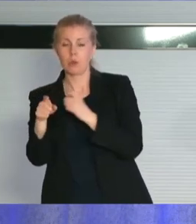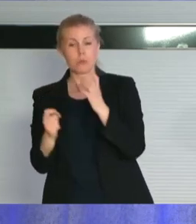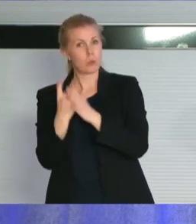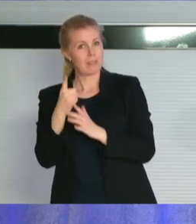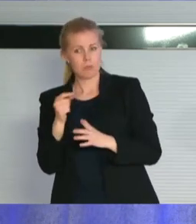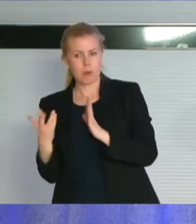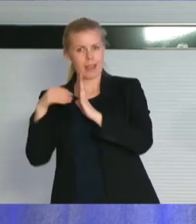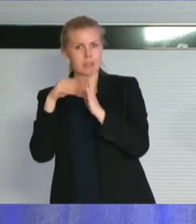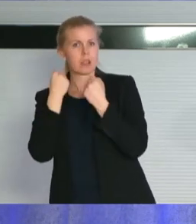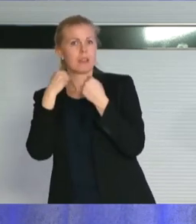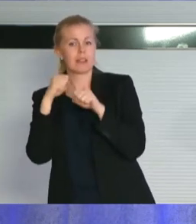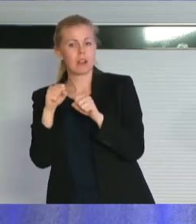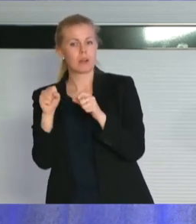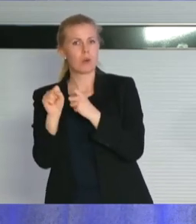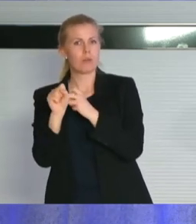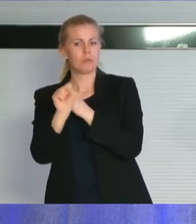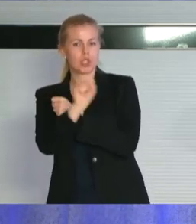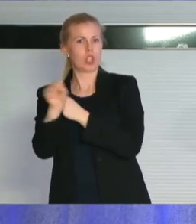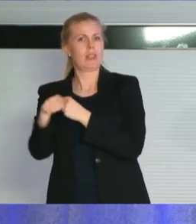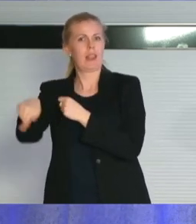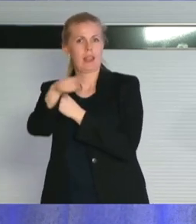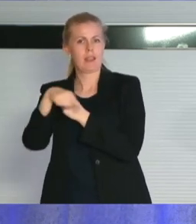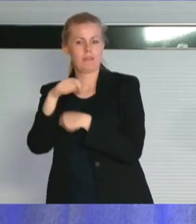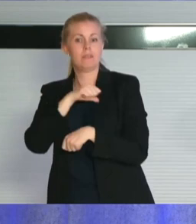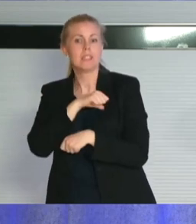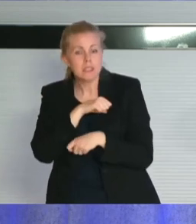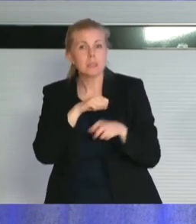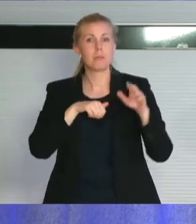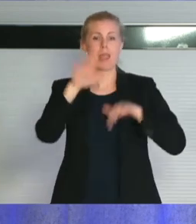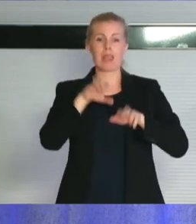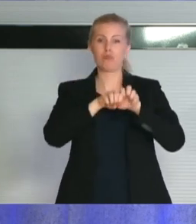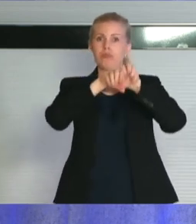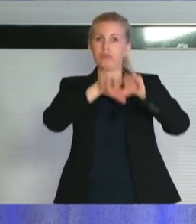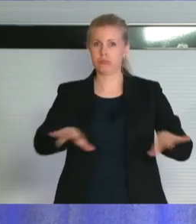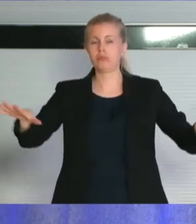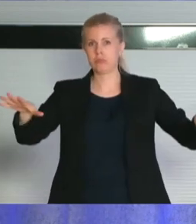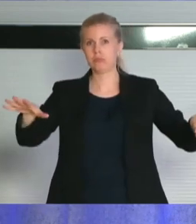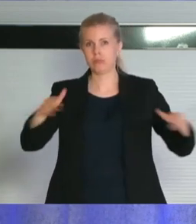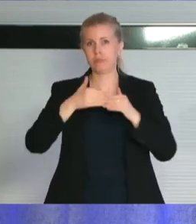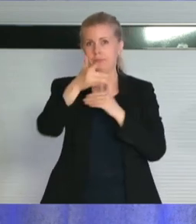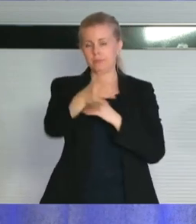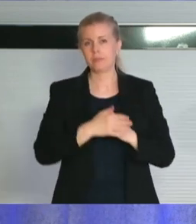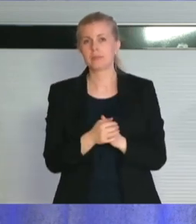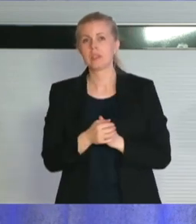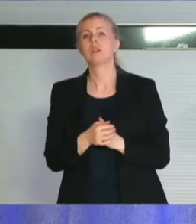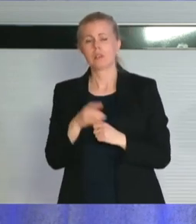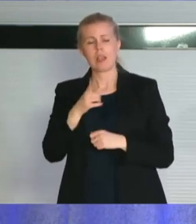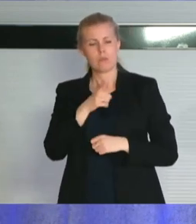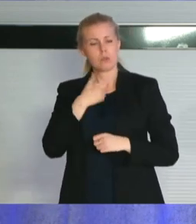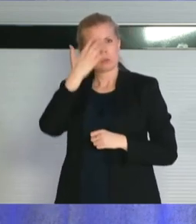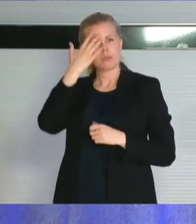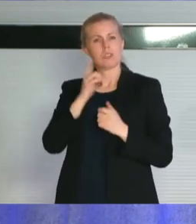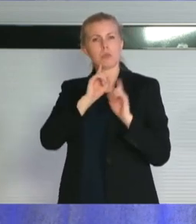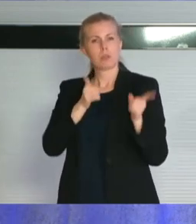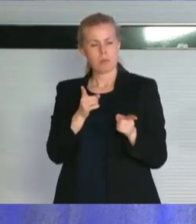ekstra tiltak for å beskytte dem hvis vi skulle få en større spredning av viruset i Norge. Så dette er vårt hovedbudskap. Vi håper